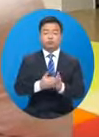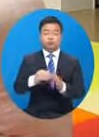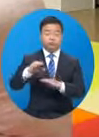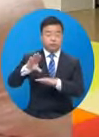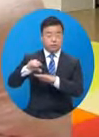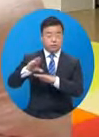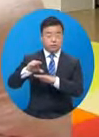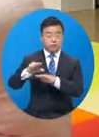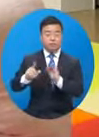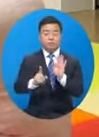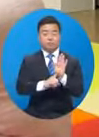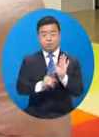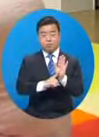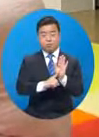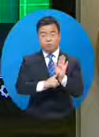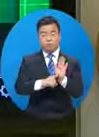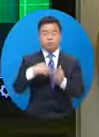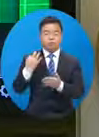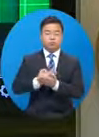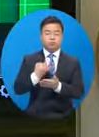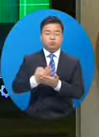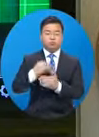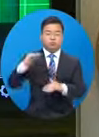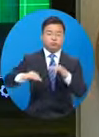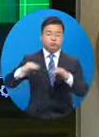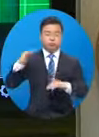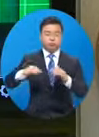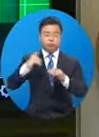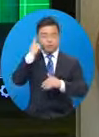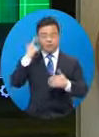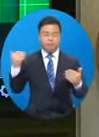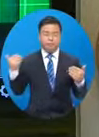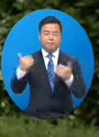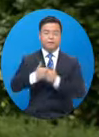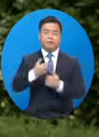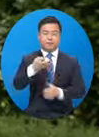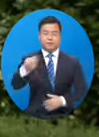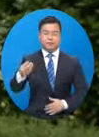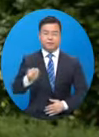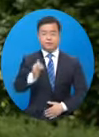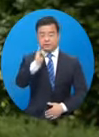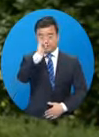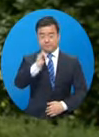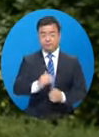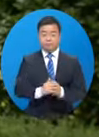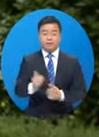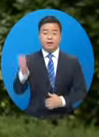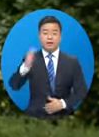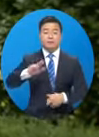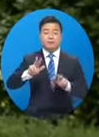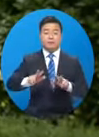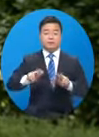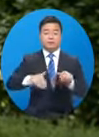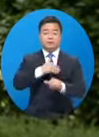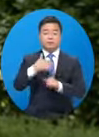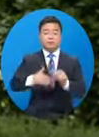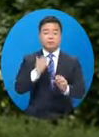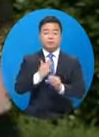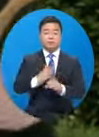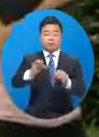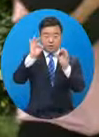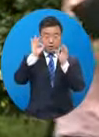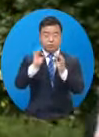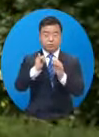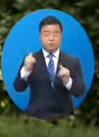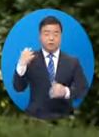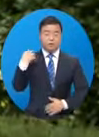매출의 분산을 우려하는 일부 유료 방송의 반대가 걸림돌이 되고 있습니다. 하지만 현 방송 생태계에서 시청자들의